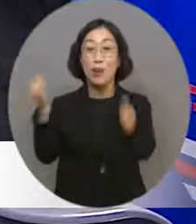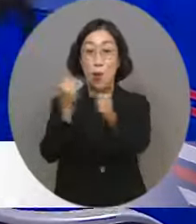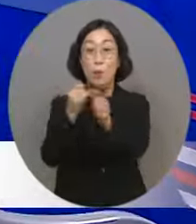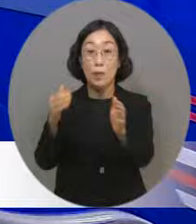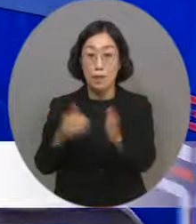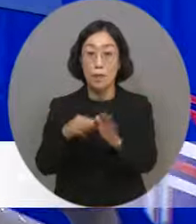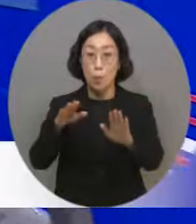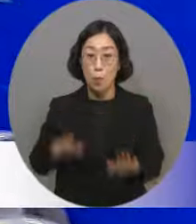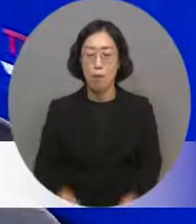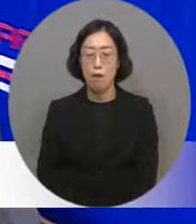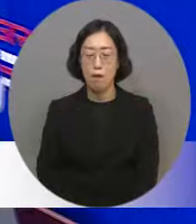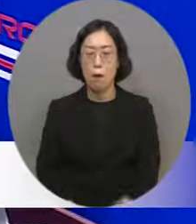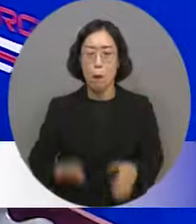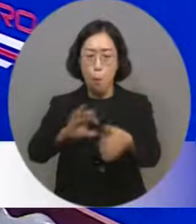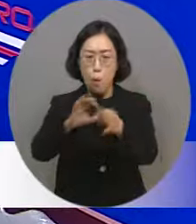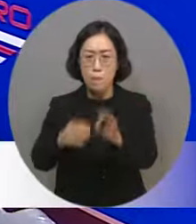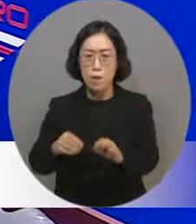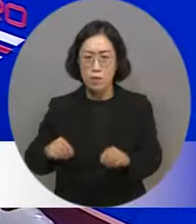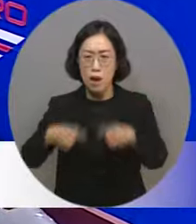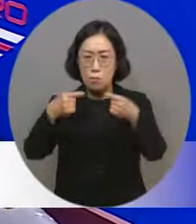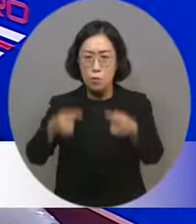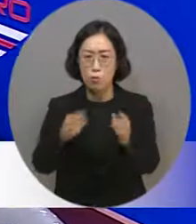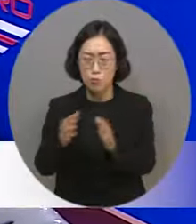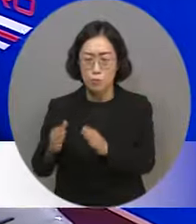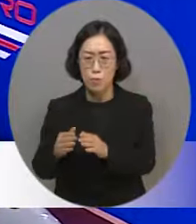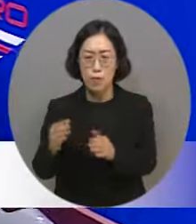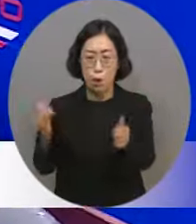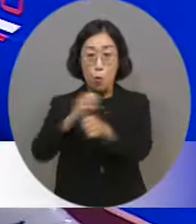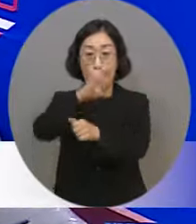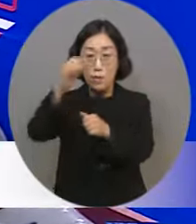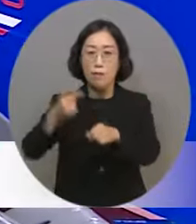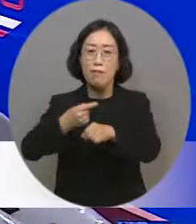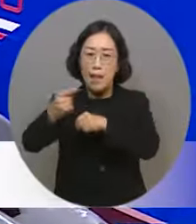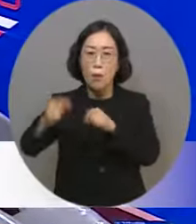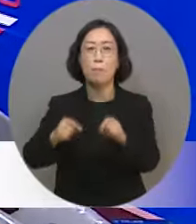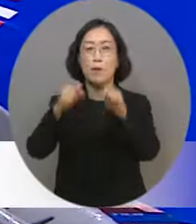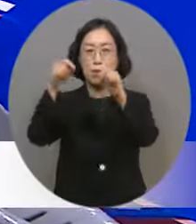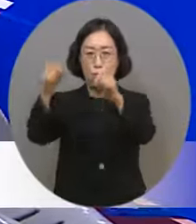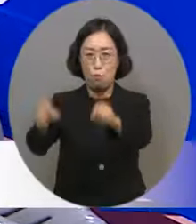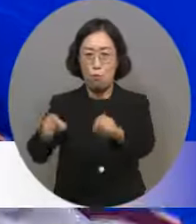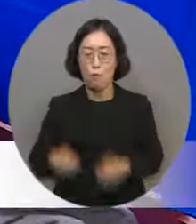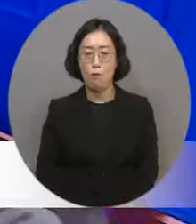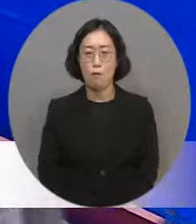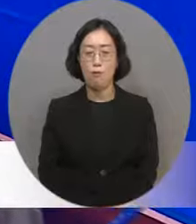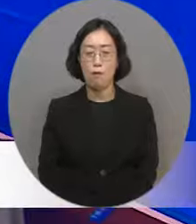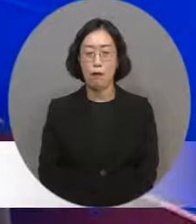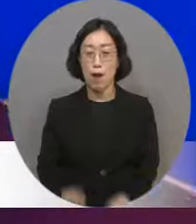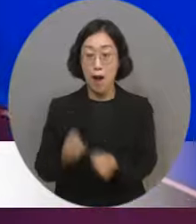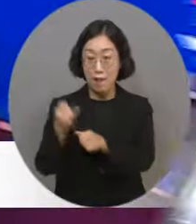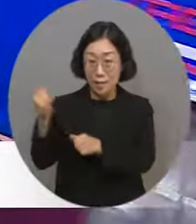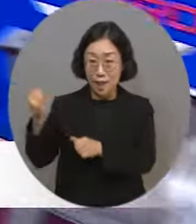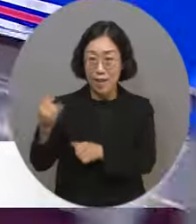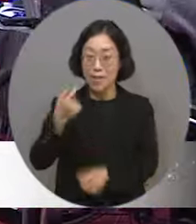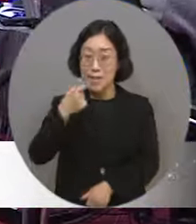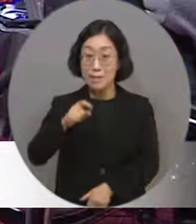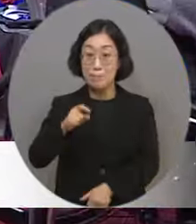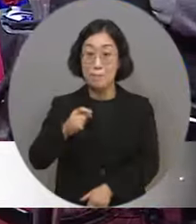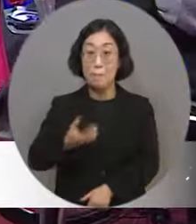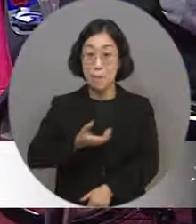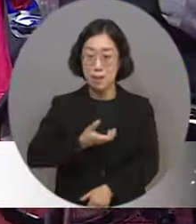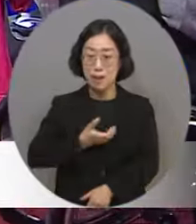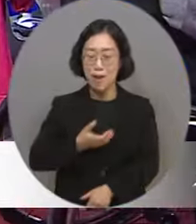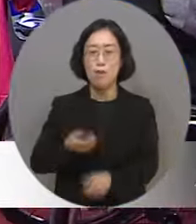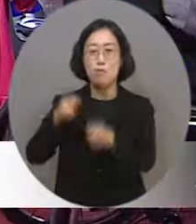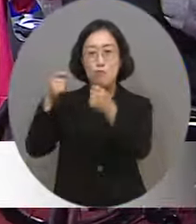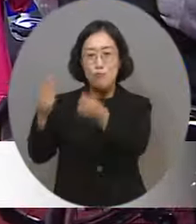그는 패럴림픽 준비를 위해 결혼식을 내년으로 미루기도 했습니다. 이제는 아내에게 금메달을 목에 걸어주고